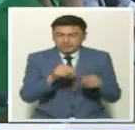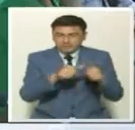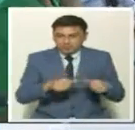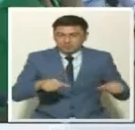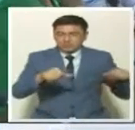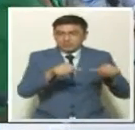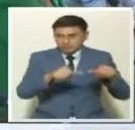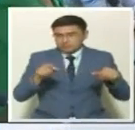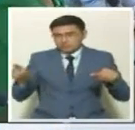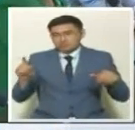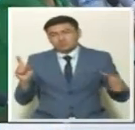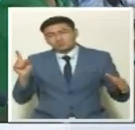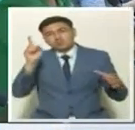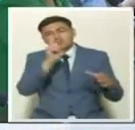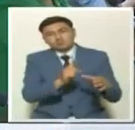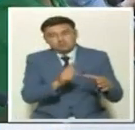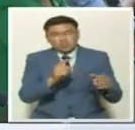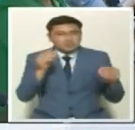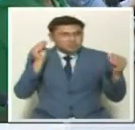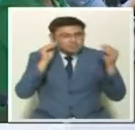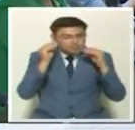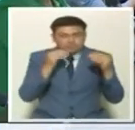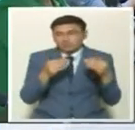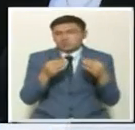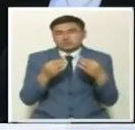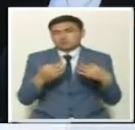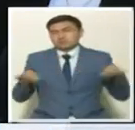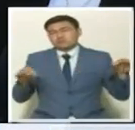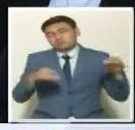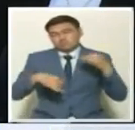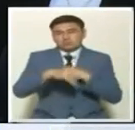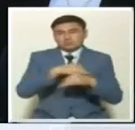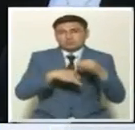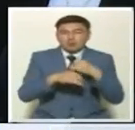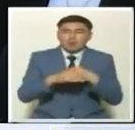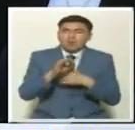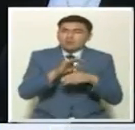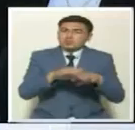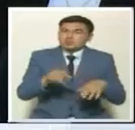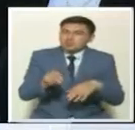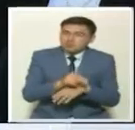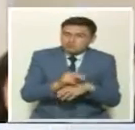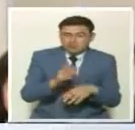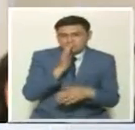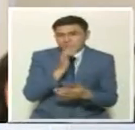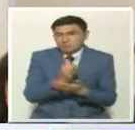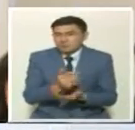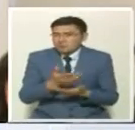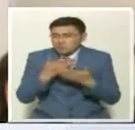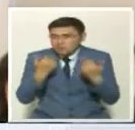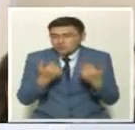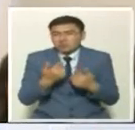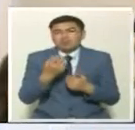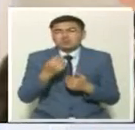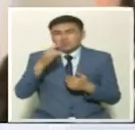еркін пікір білдіріп, ұсыныстарын жеткізді. Солардың ішінде ата-аналардың жұмыс басылығынан балаларын тәрбиелеуге уақыт бөле алмауы, қазақ тілін